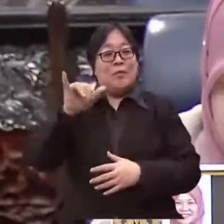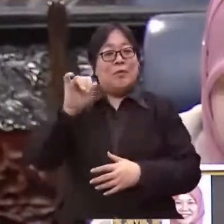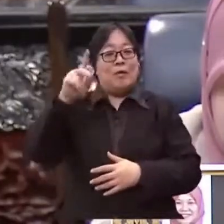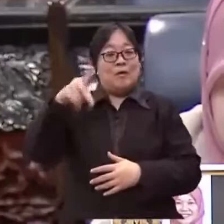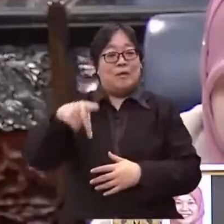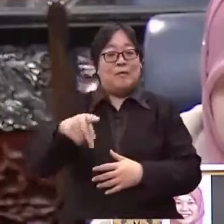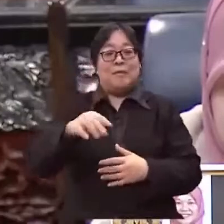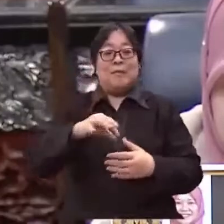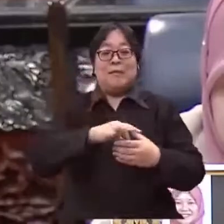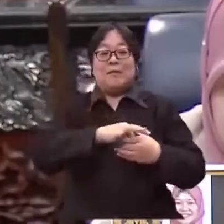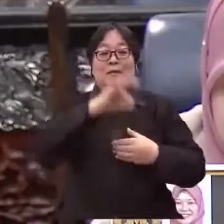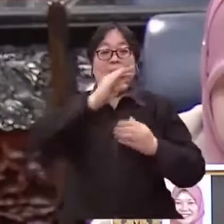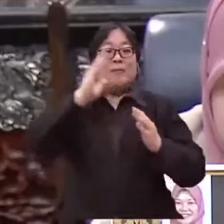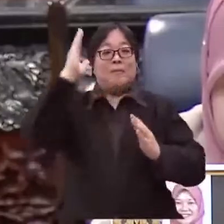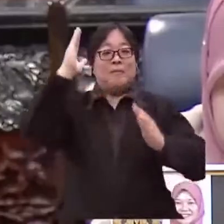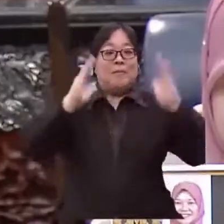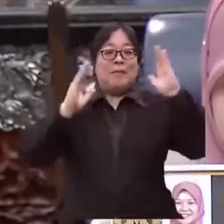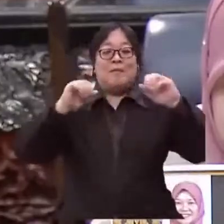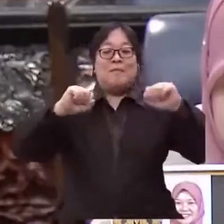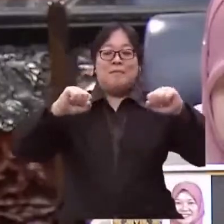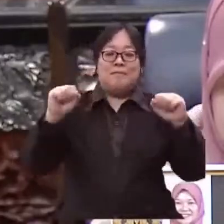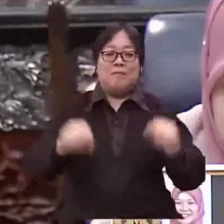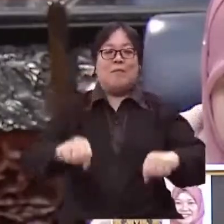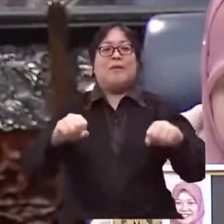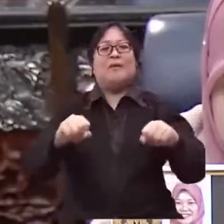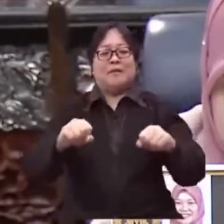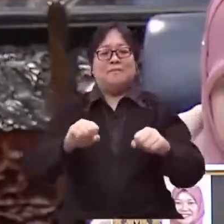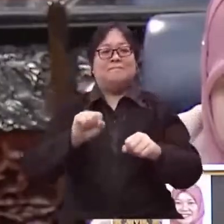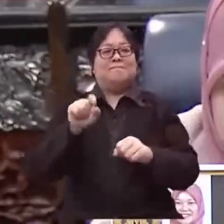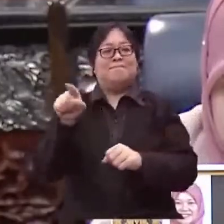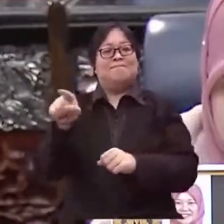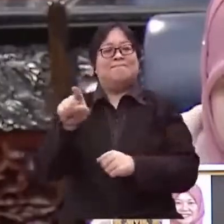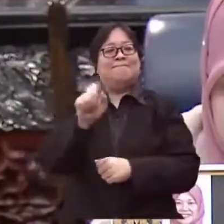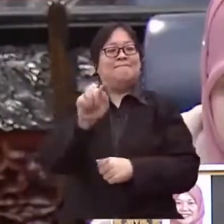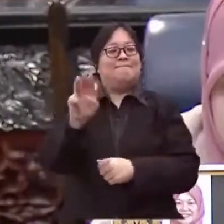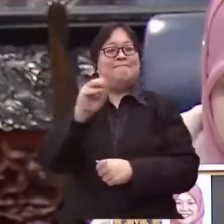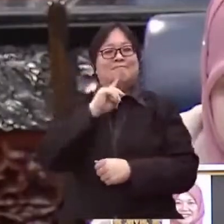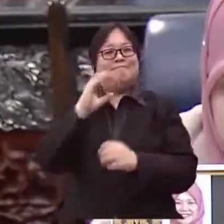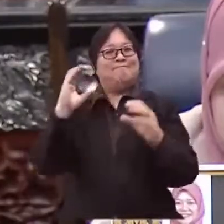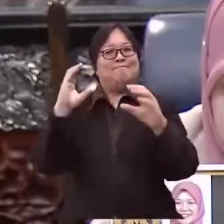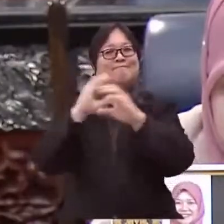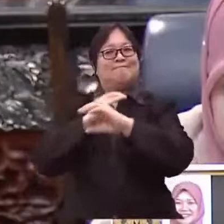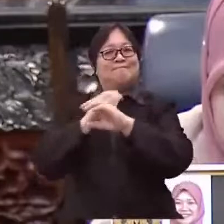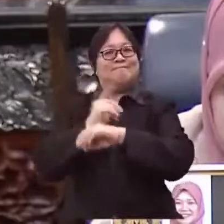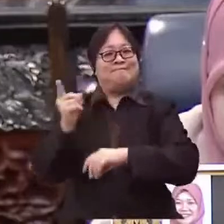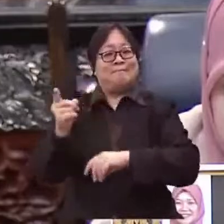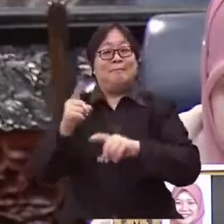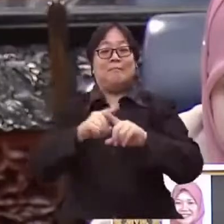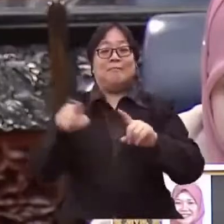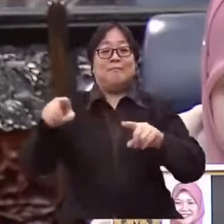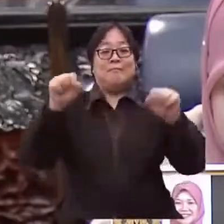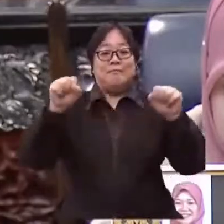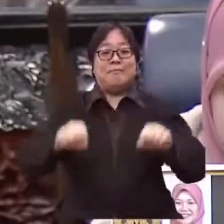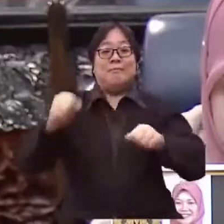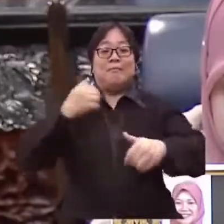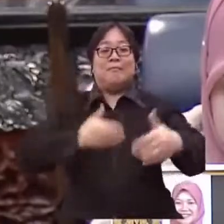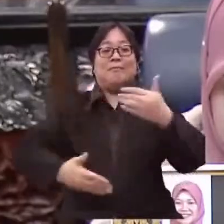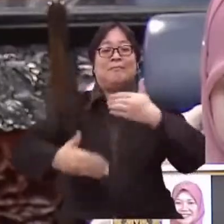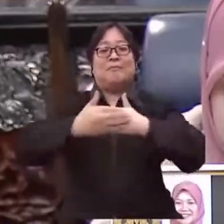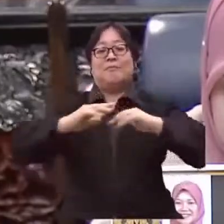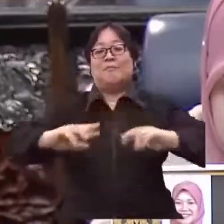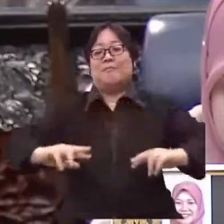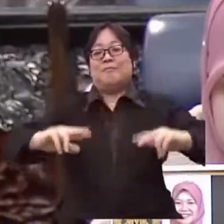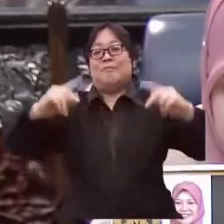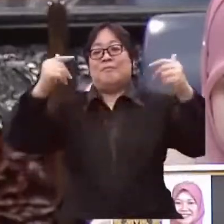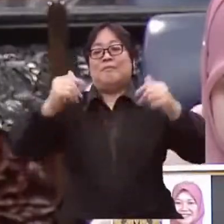semangat belinya boleh itu memang wujud dalam telekomunis ya walaupun diberi cabaran tapi mereka mampu bangkit semula